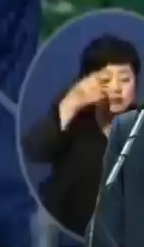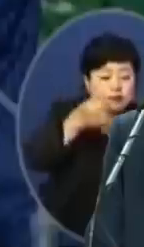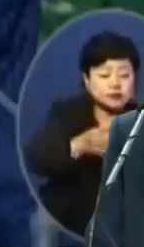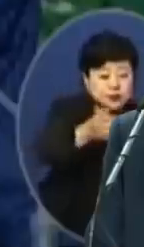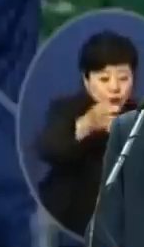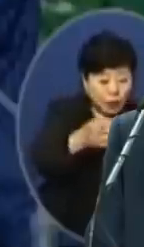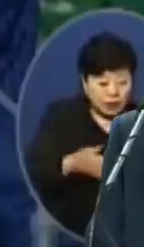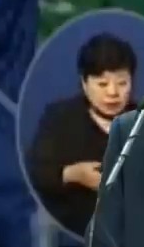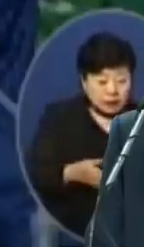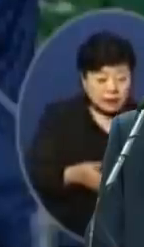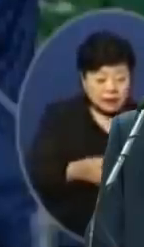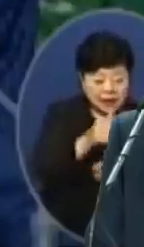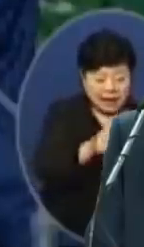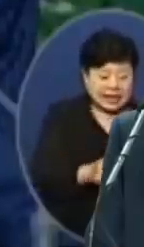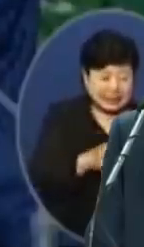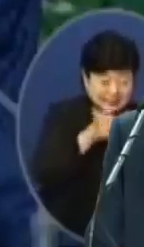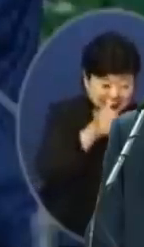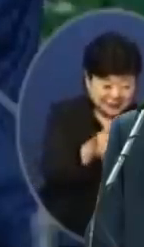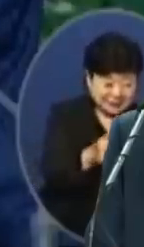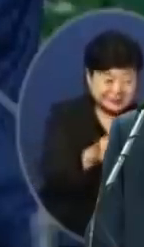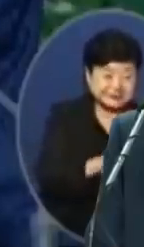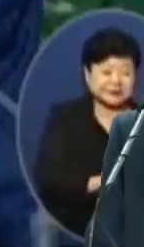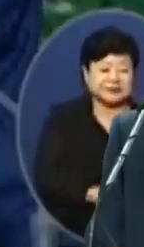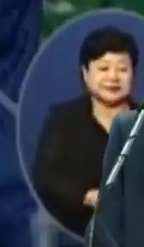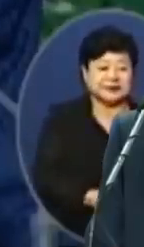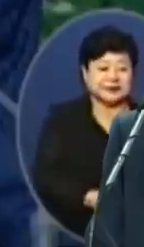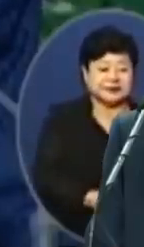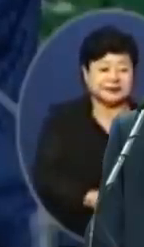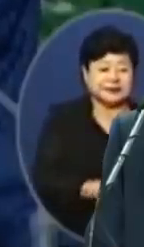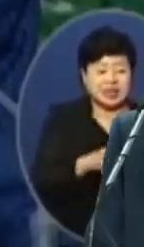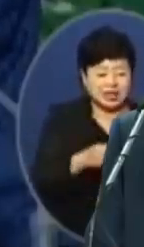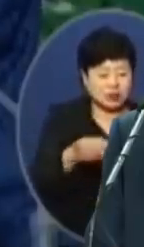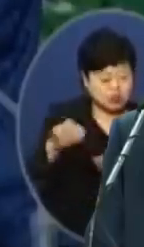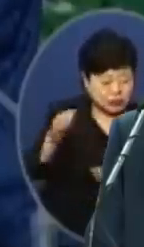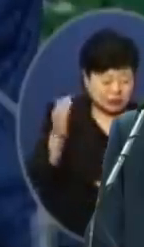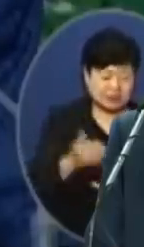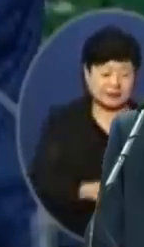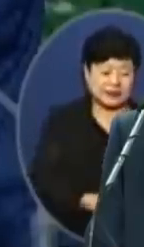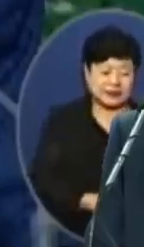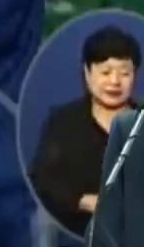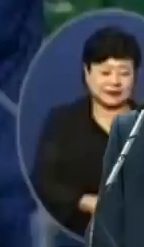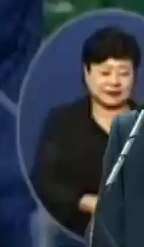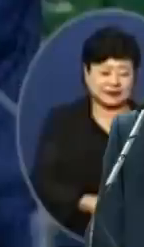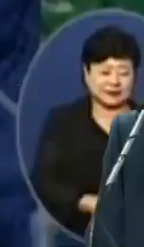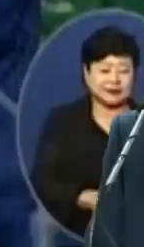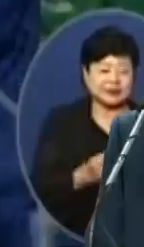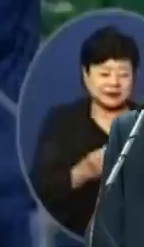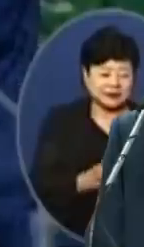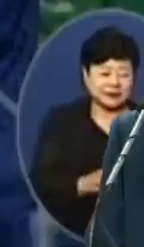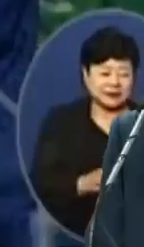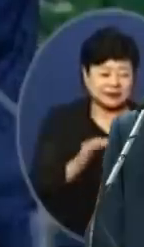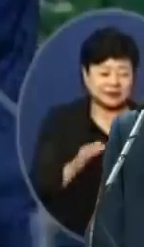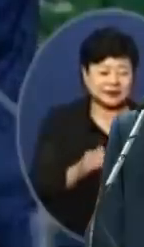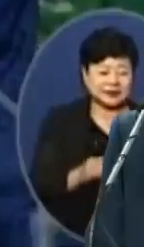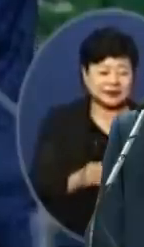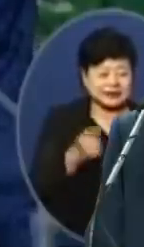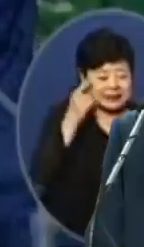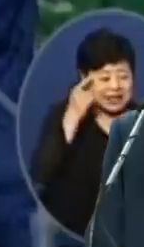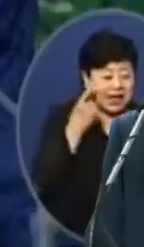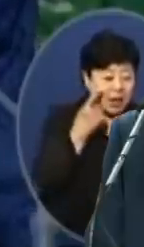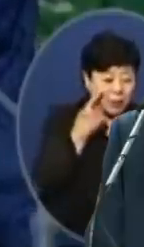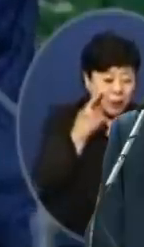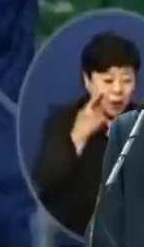꿈을 통해서 하나님이 저를 인도해 주신 것입니다. 그래서 오늘날 생각하면